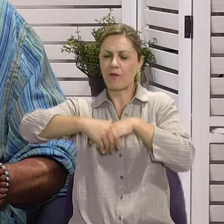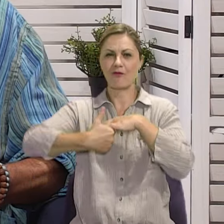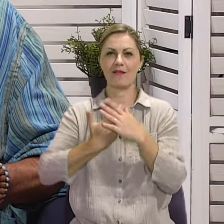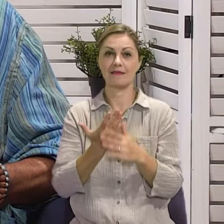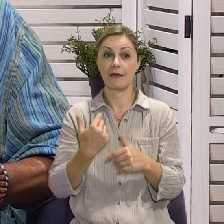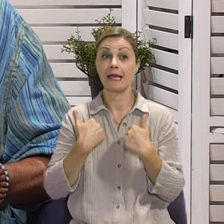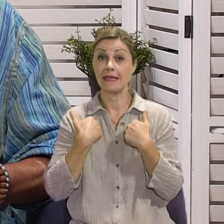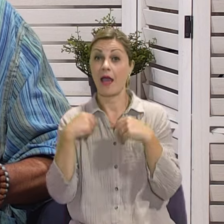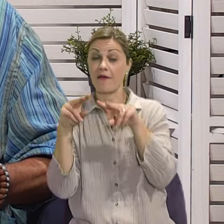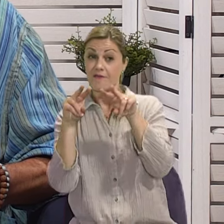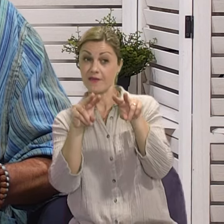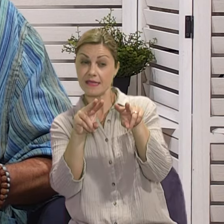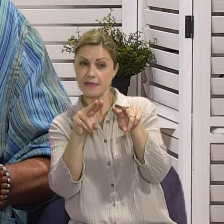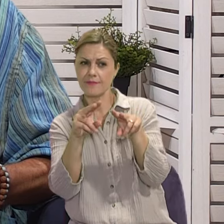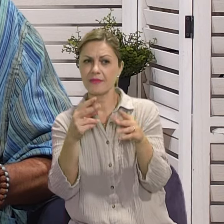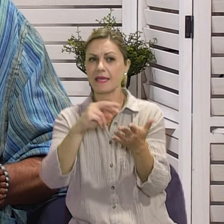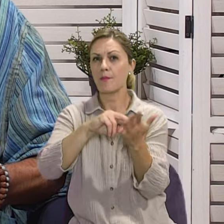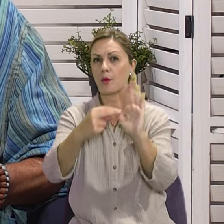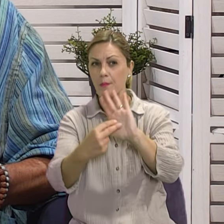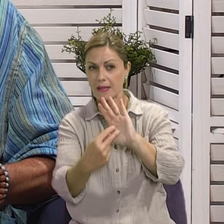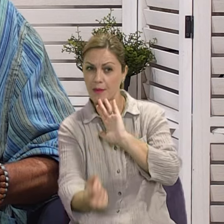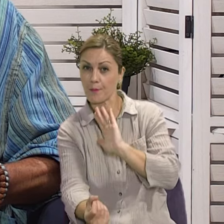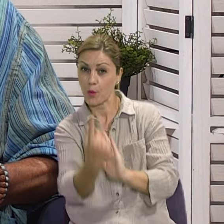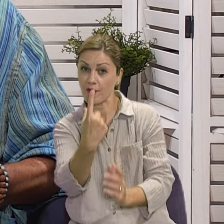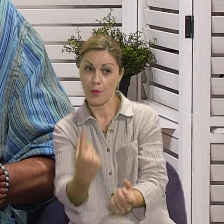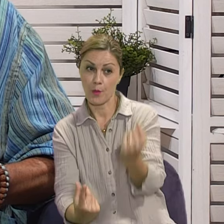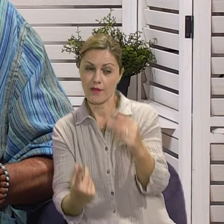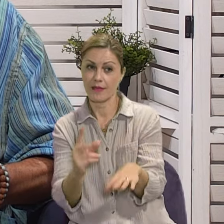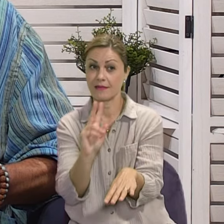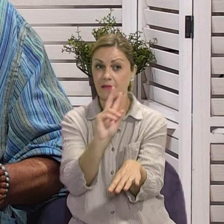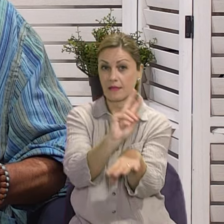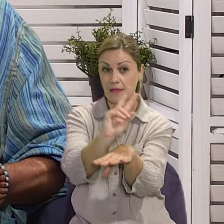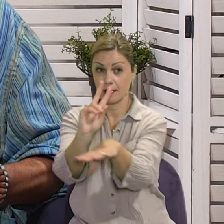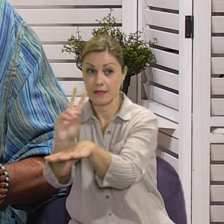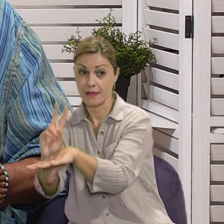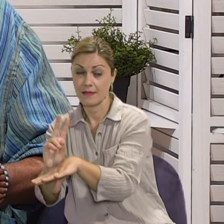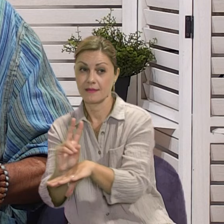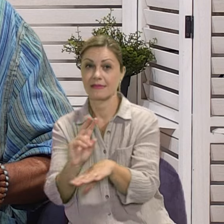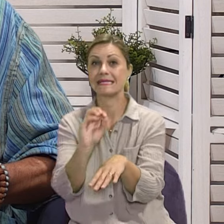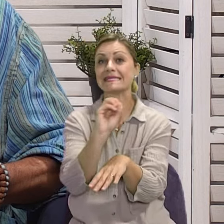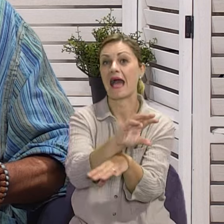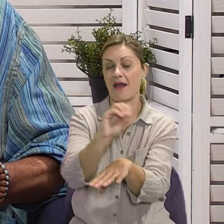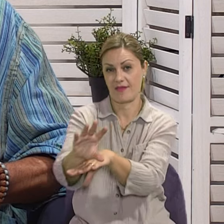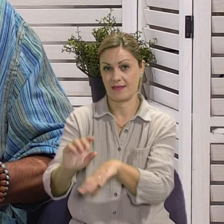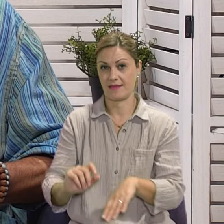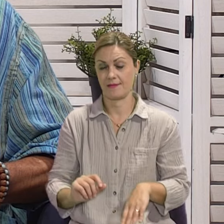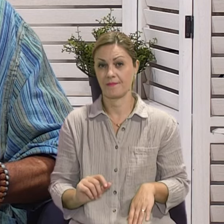ukazati im na probleme. Ima ih koji su prerano shvatili da